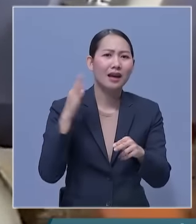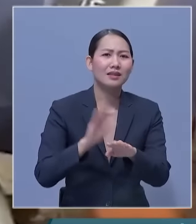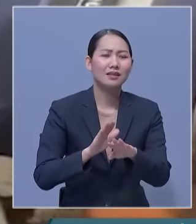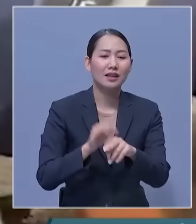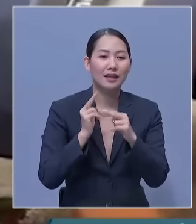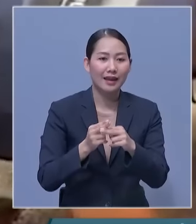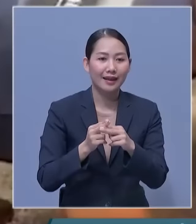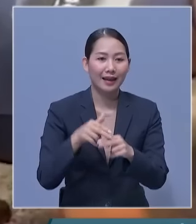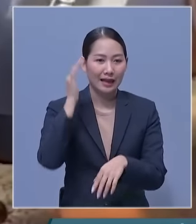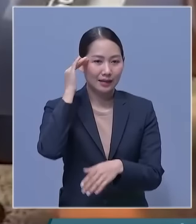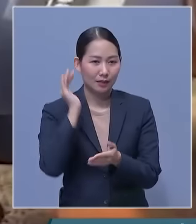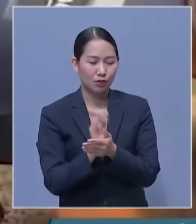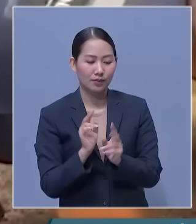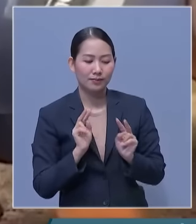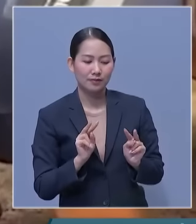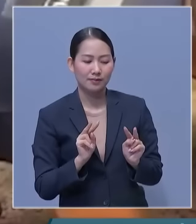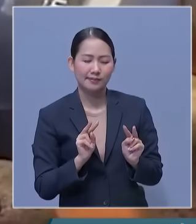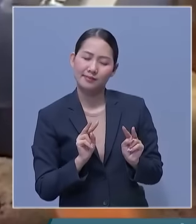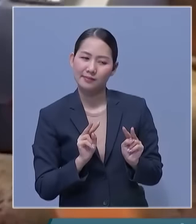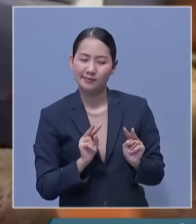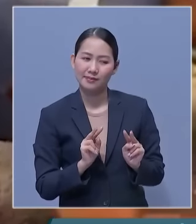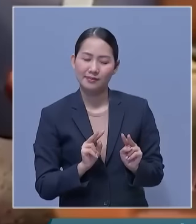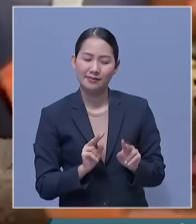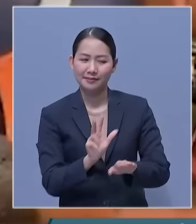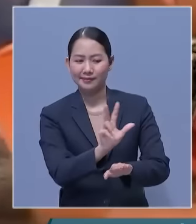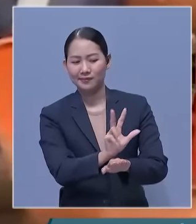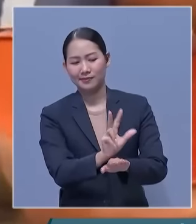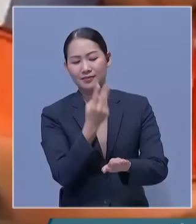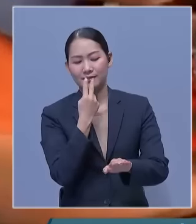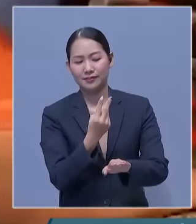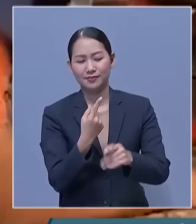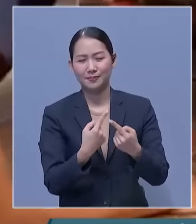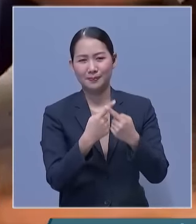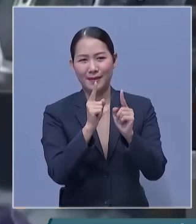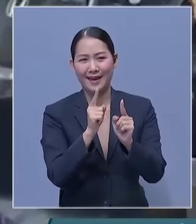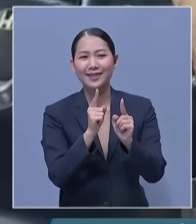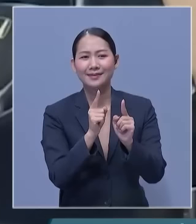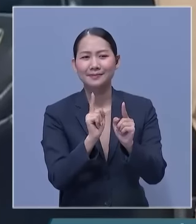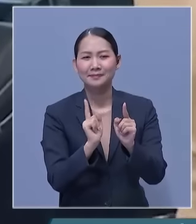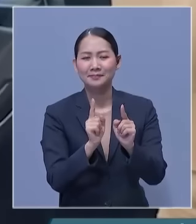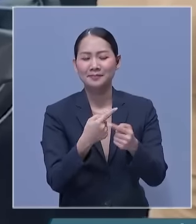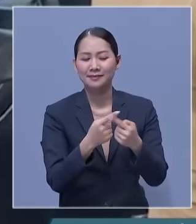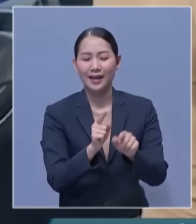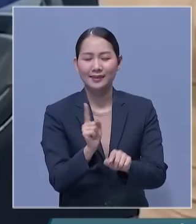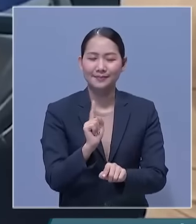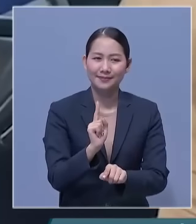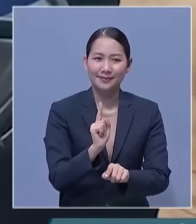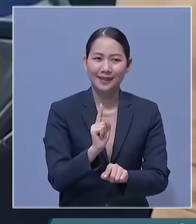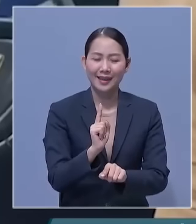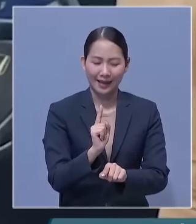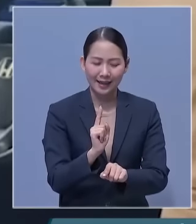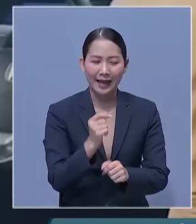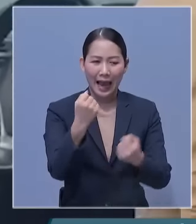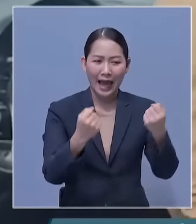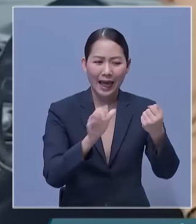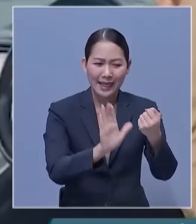ตรวจนะครับสังเกตลักษณะท่าทางของทั้ง 3คนเอ้ดูมีพิรุธนะก็เลยเอาอย่างงี้ไหนๆแตรก็ดังะ